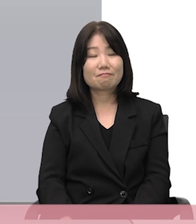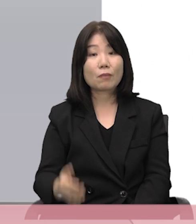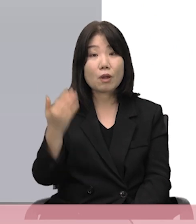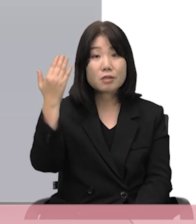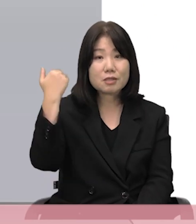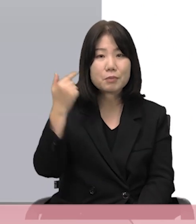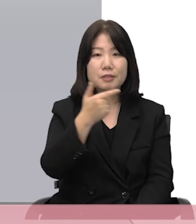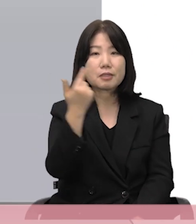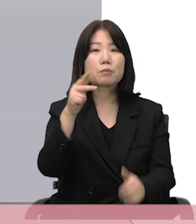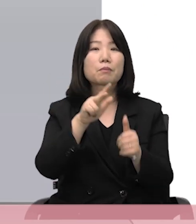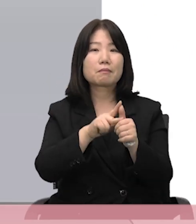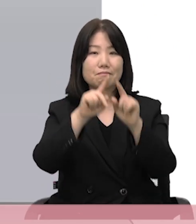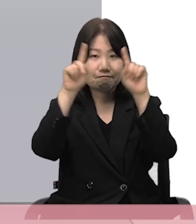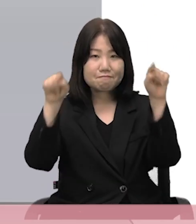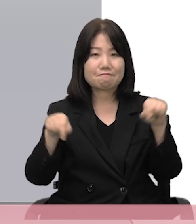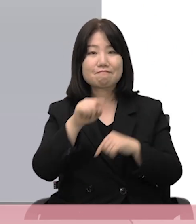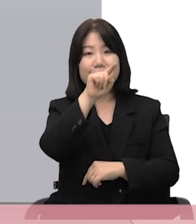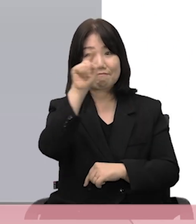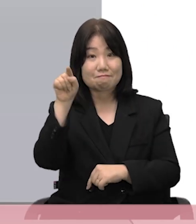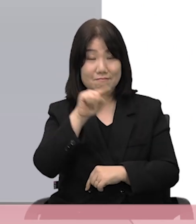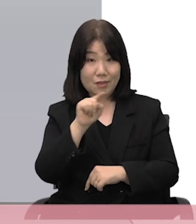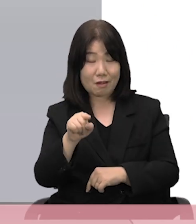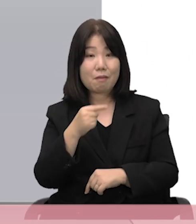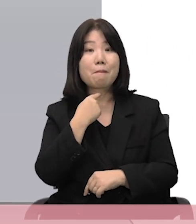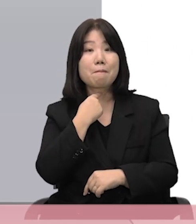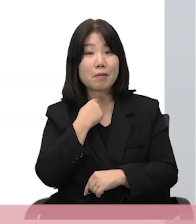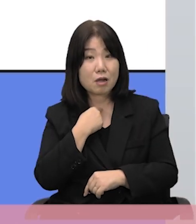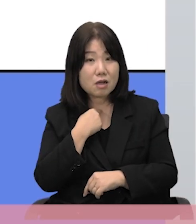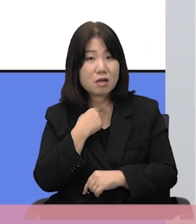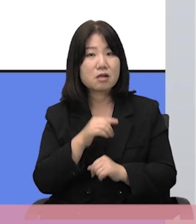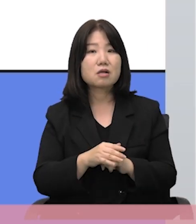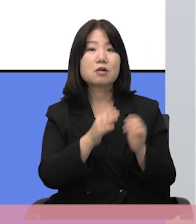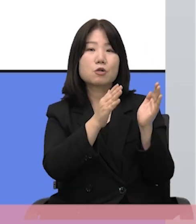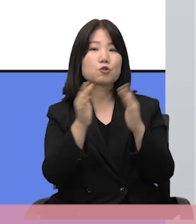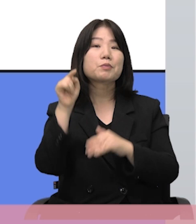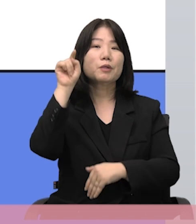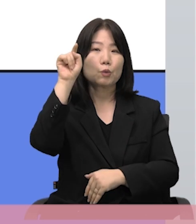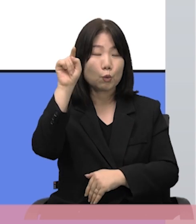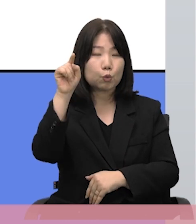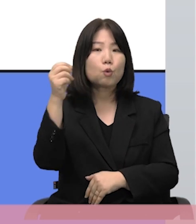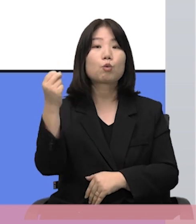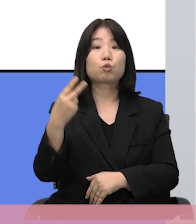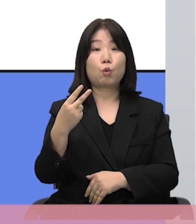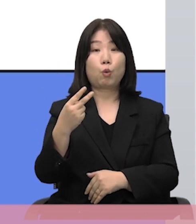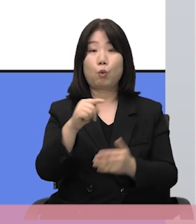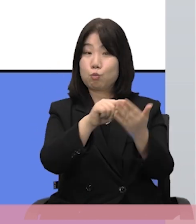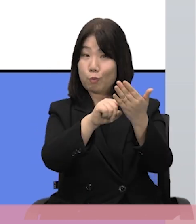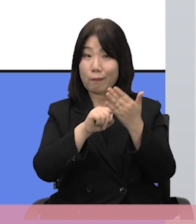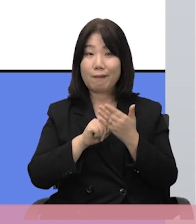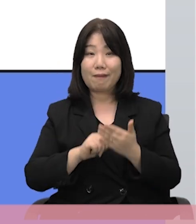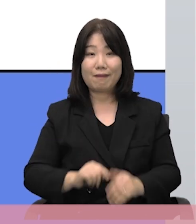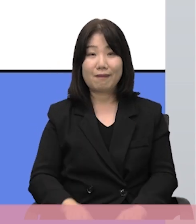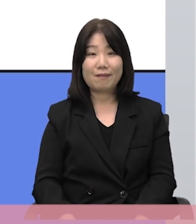지난번에 대형마트 키오스크 미션 도전할 때 해봤었는데 준비톡톡이 또 나왔어요.